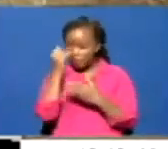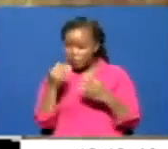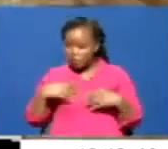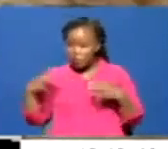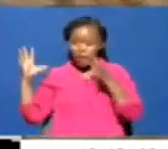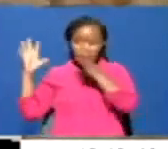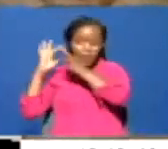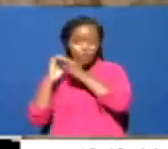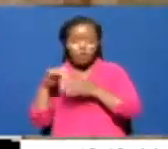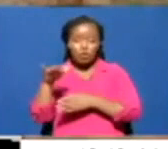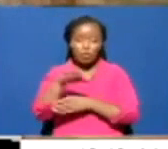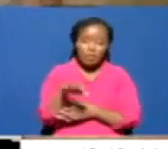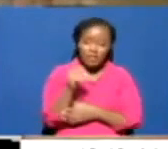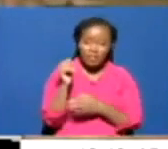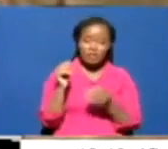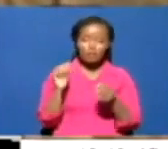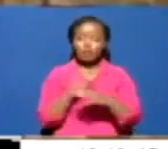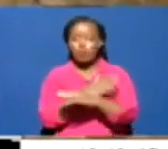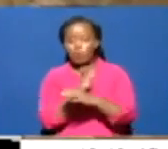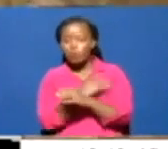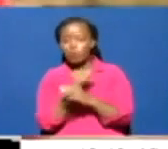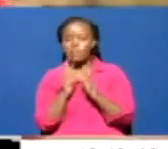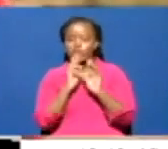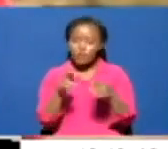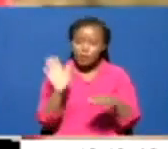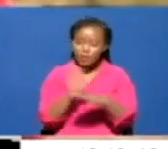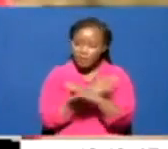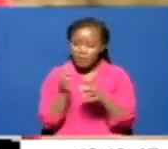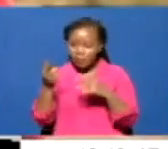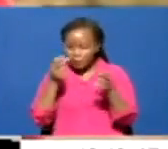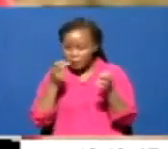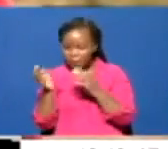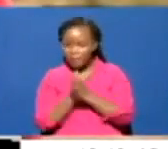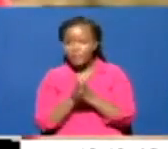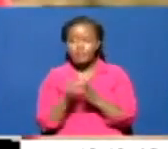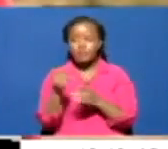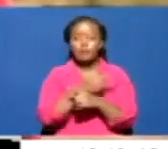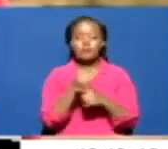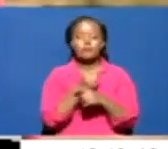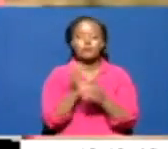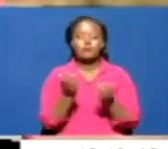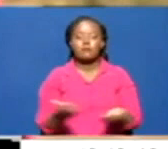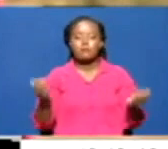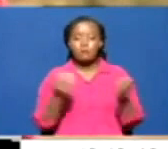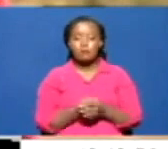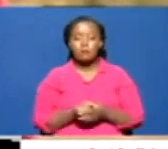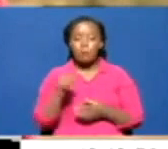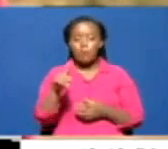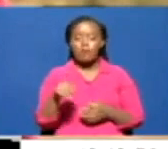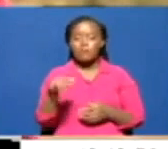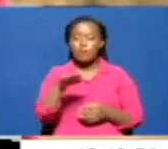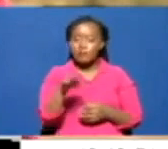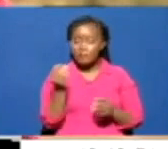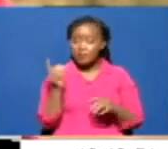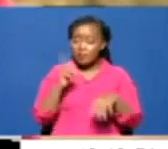cha habari, kituo cha burudani na kutoa mafunzo kwa watoto. Angelikuwa mahala ambapo watoto wetu angelikuja baada ya kufunga